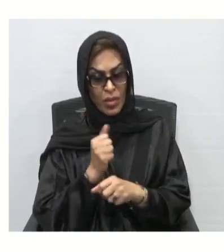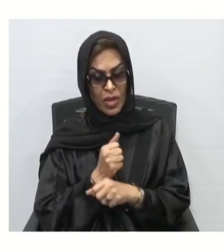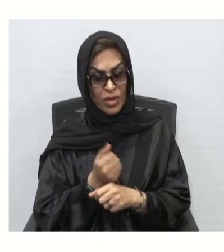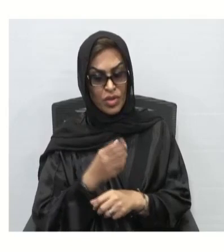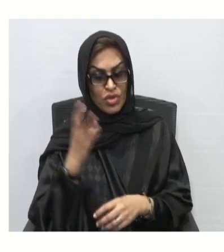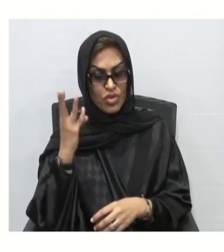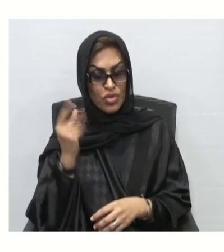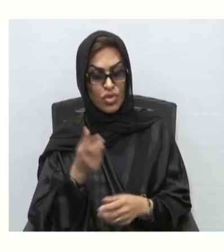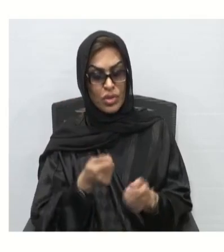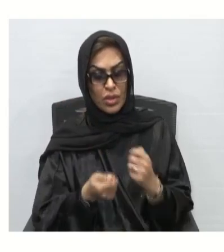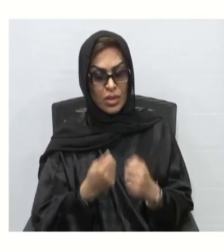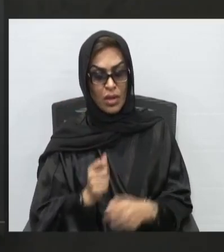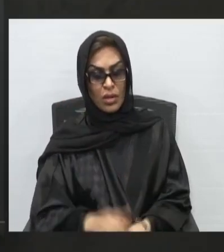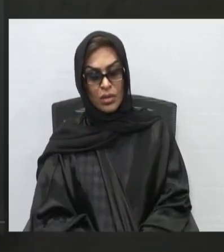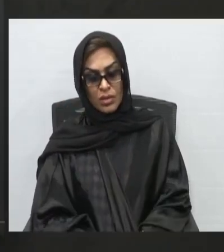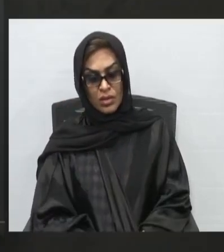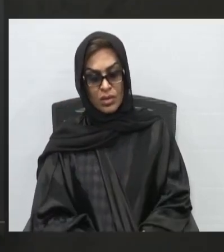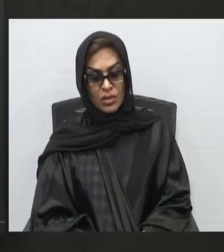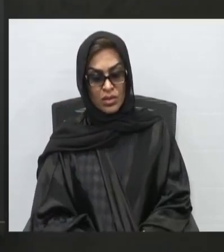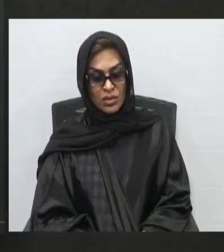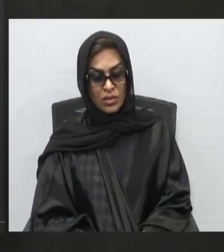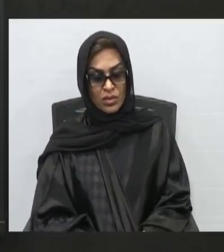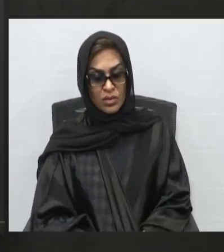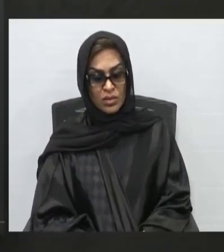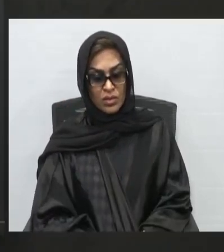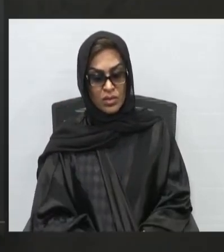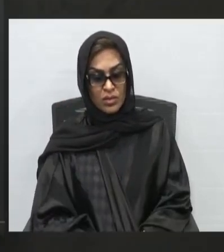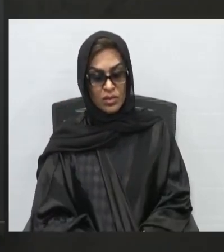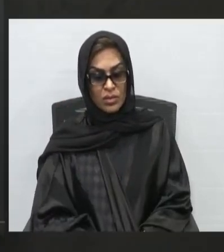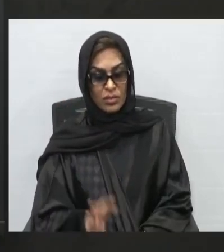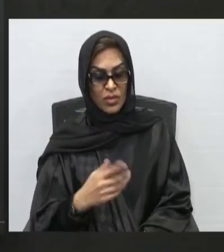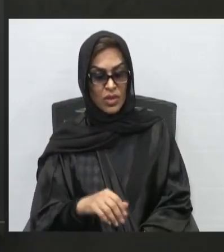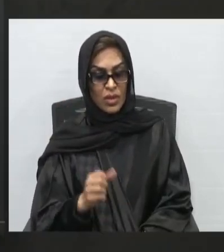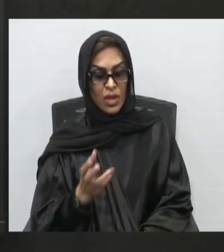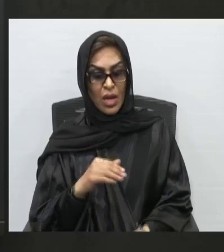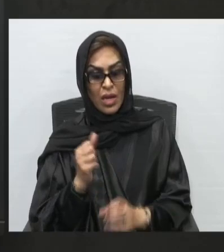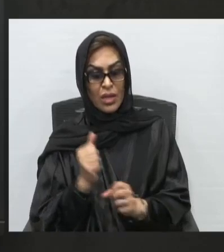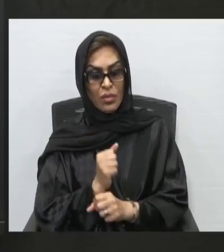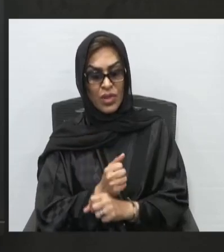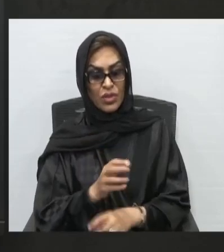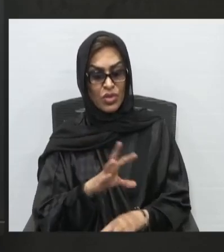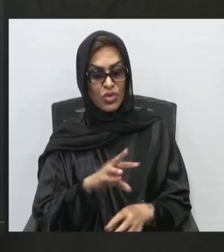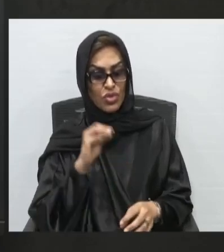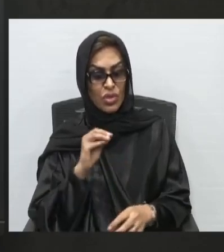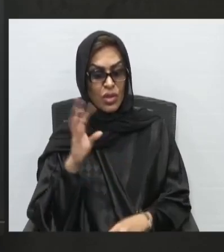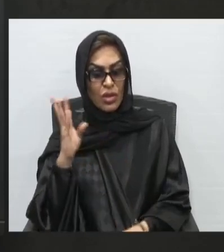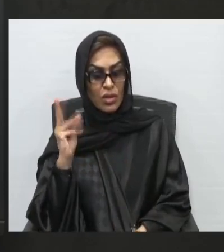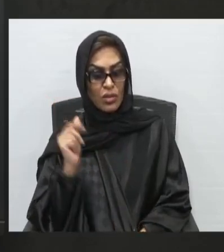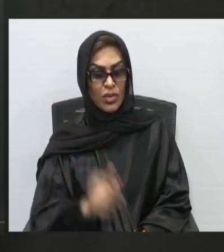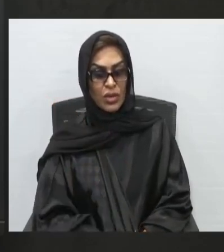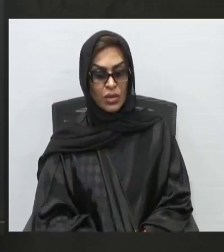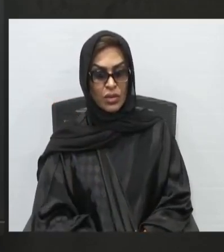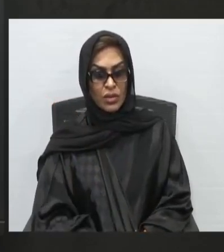الارشادات التي يجب علي اتباعها عندما اقوم باي عمليه من عمليات الشراء الرقمي